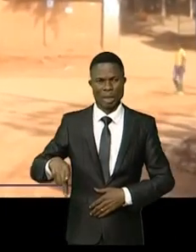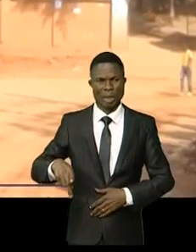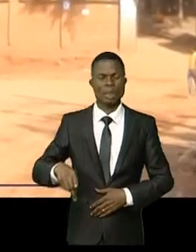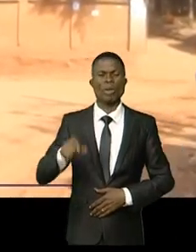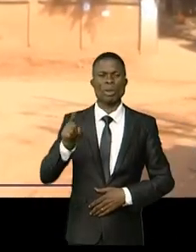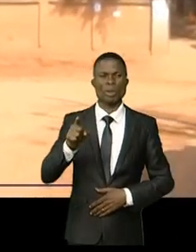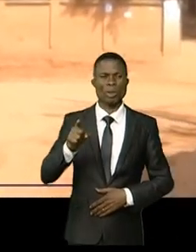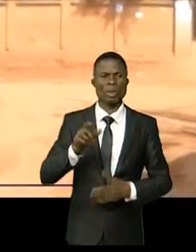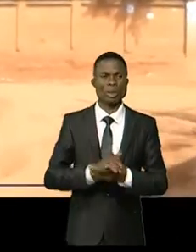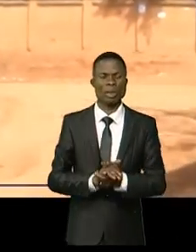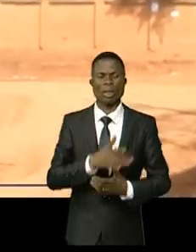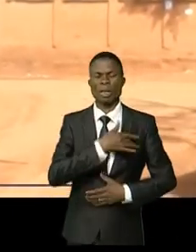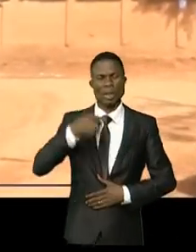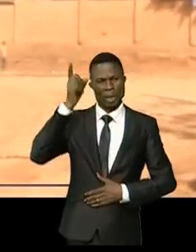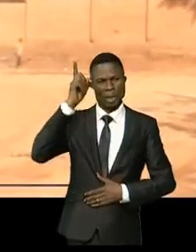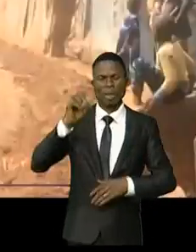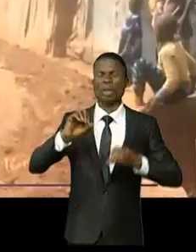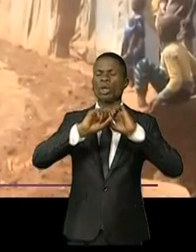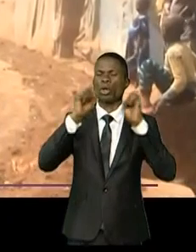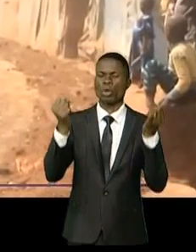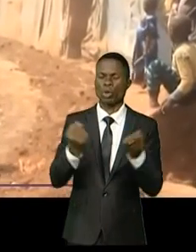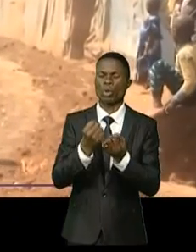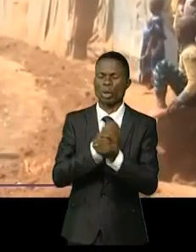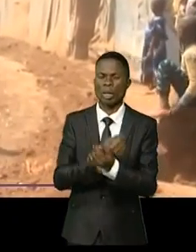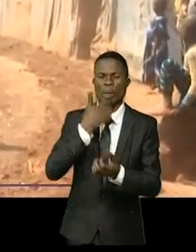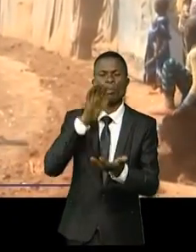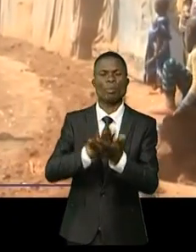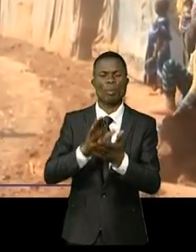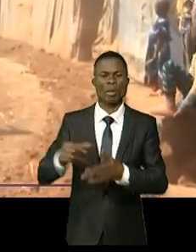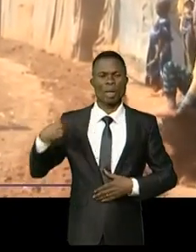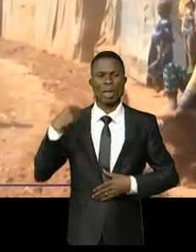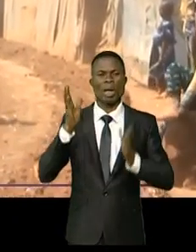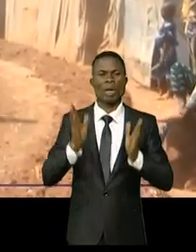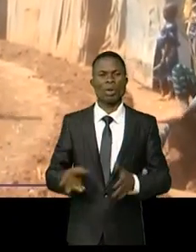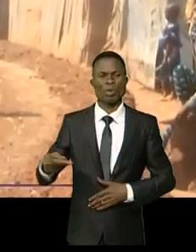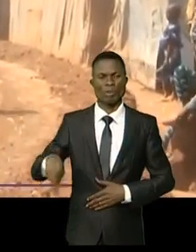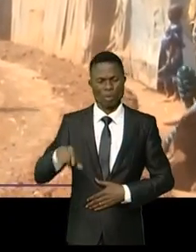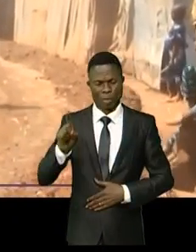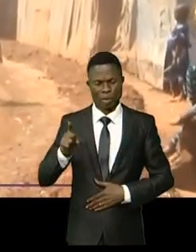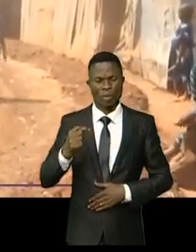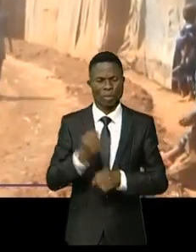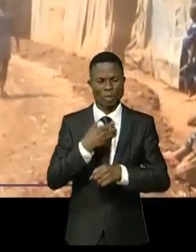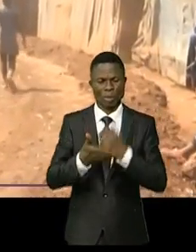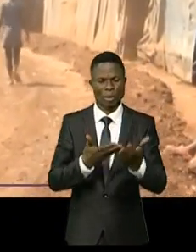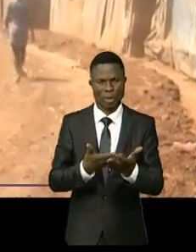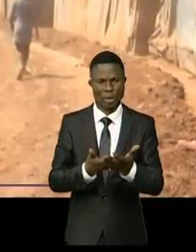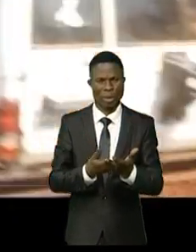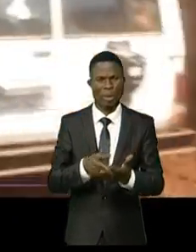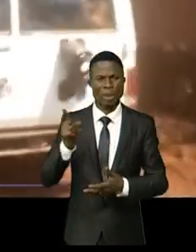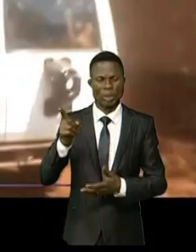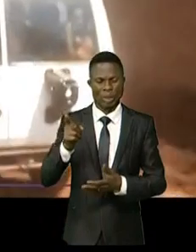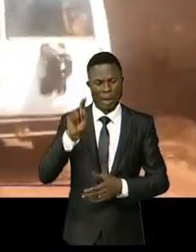Xavériens, connue sous l'appellation de la solidarité, remercient le gouverneur de province, Teongwa Budjekasi. Ces derniers souhaitent